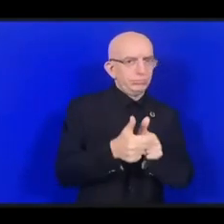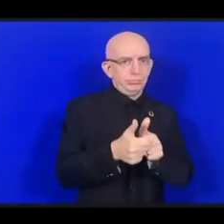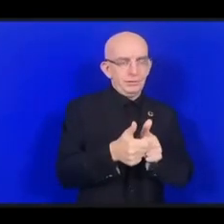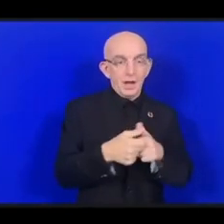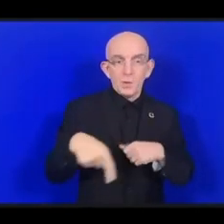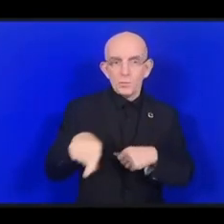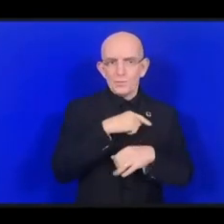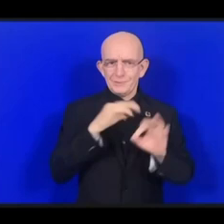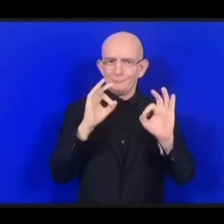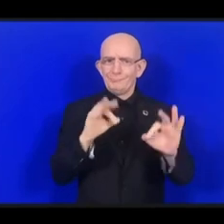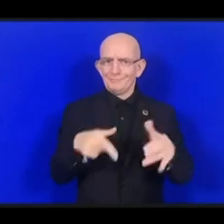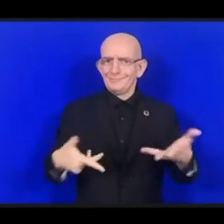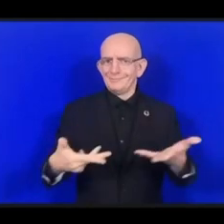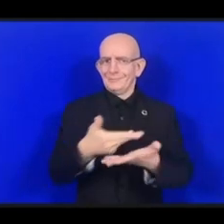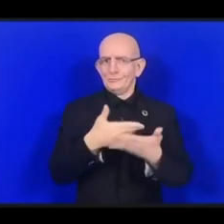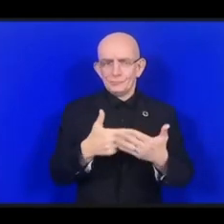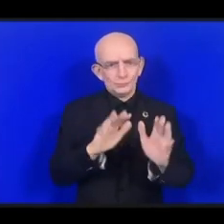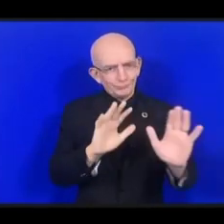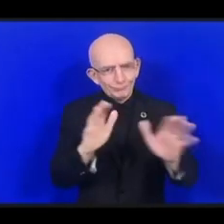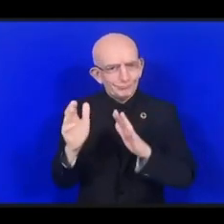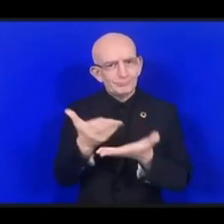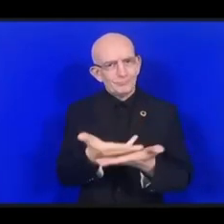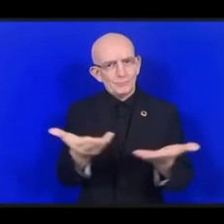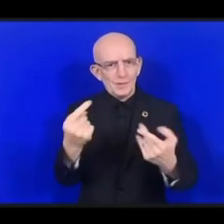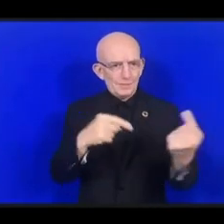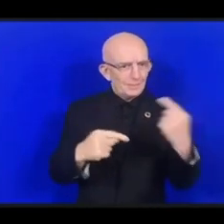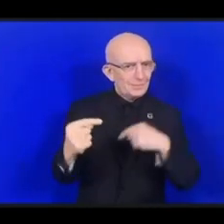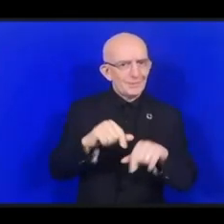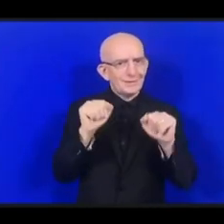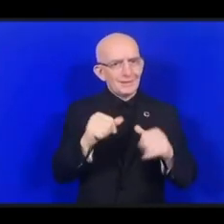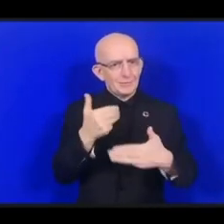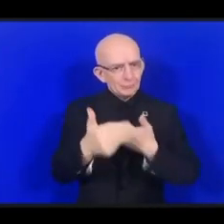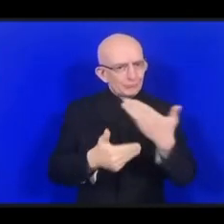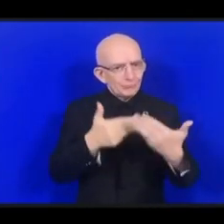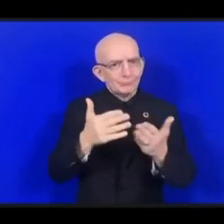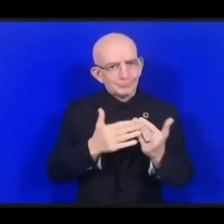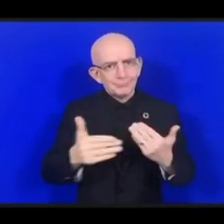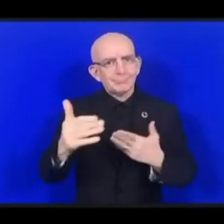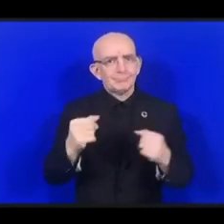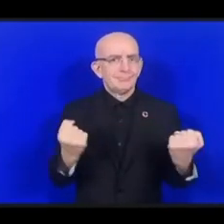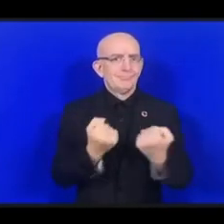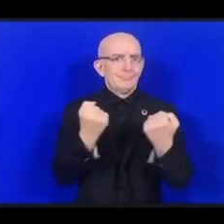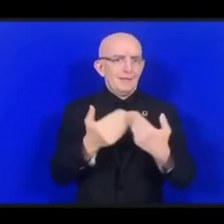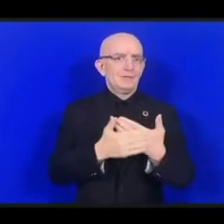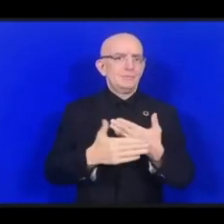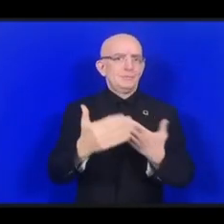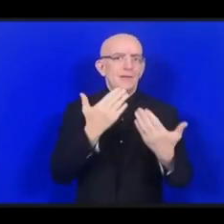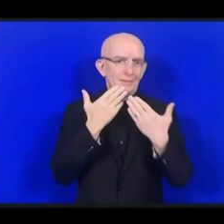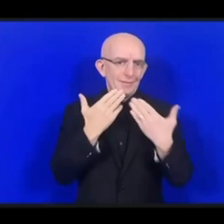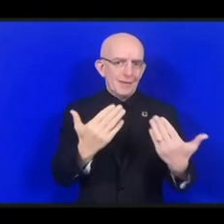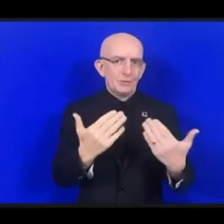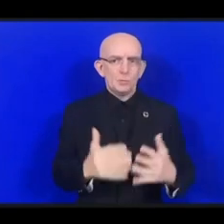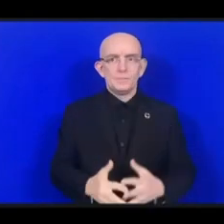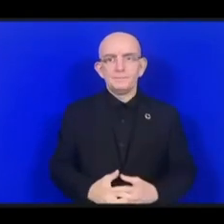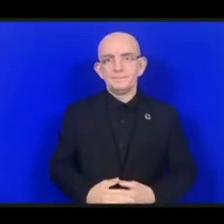لا يساورني شك في ان مناقشات المثمره ستؤدي الى هذا العمل الملموس